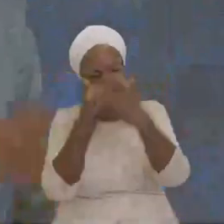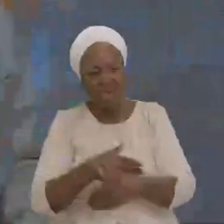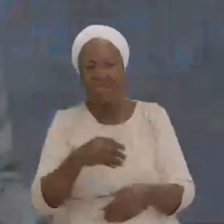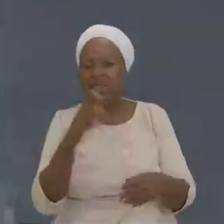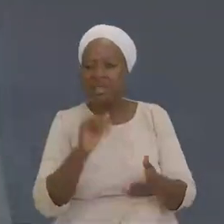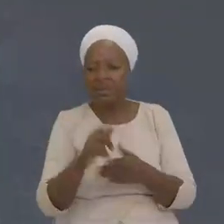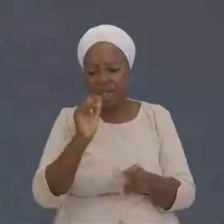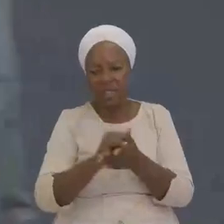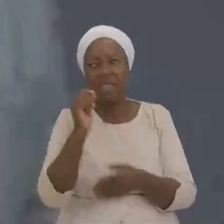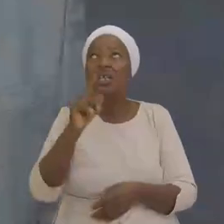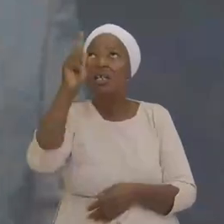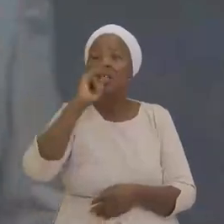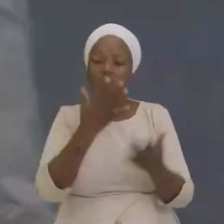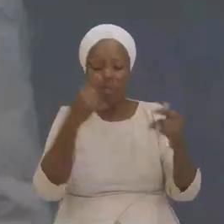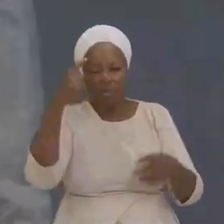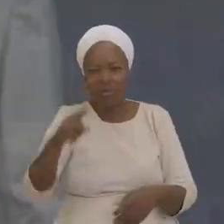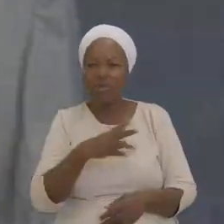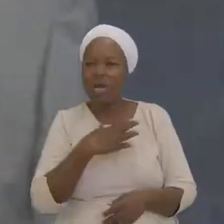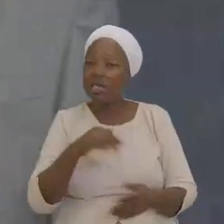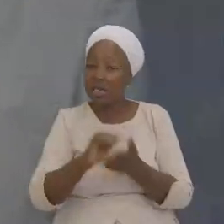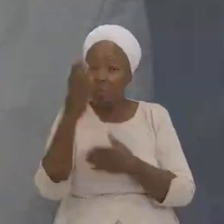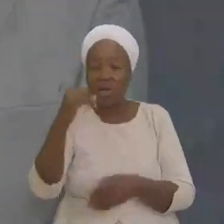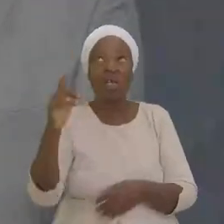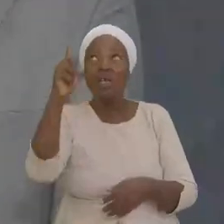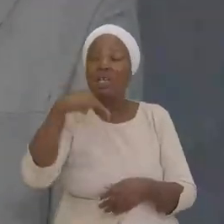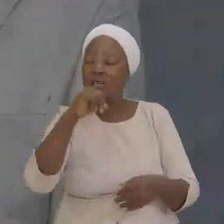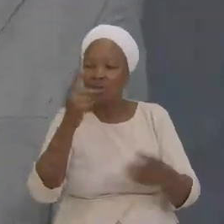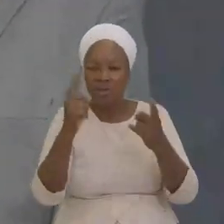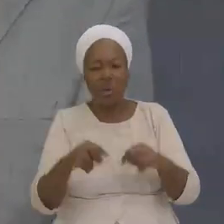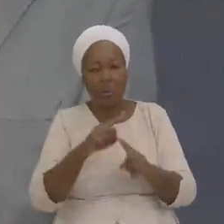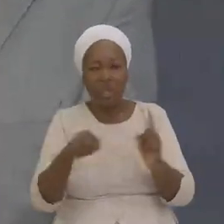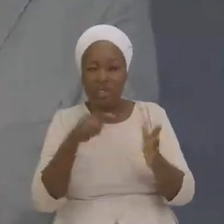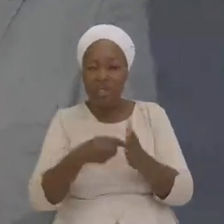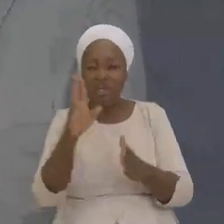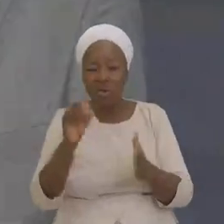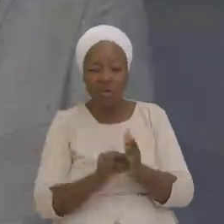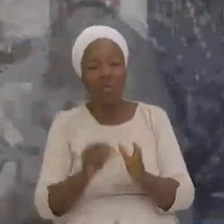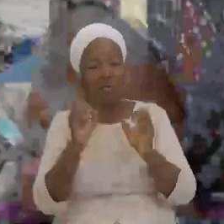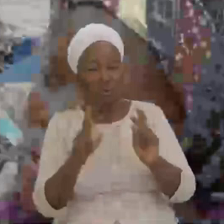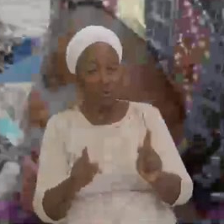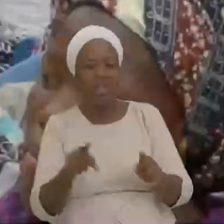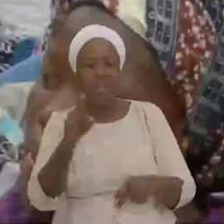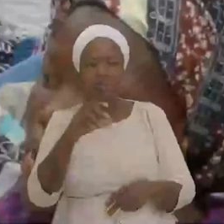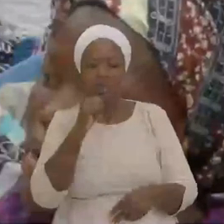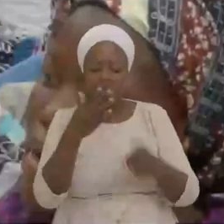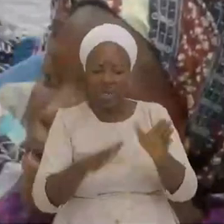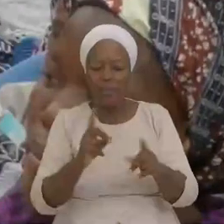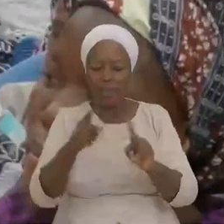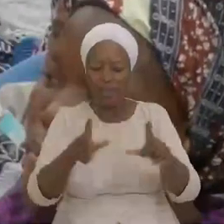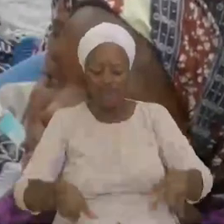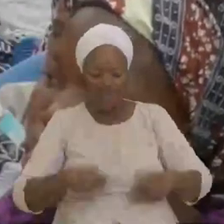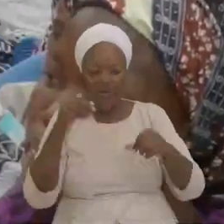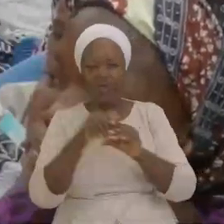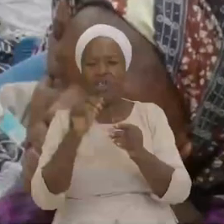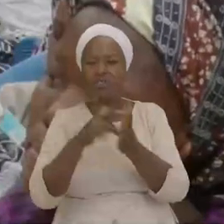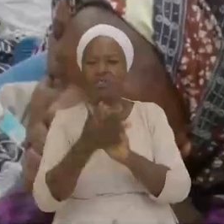éternelles. Et il t'attend. Voilà pourquoi aujourd'hui, il n'est pas encore venu. Voici ta chance. Tu ne périras pas, tu vivras